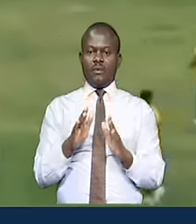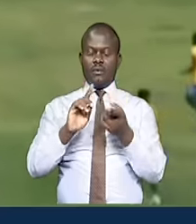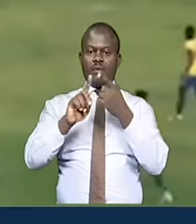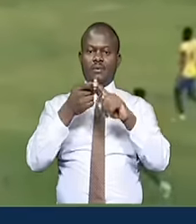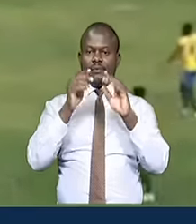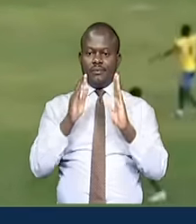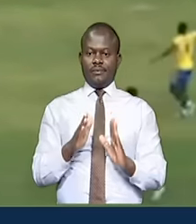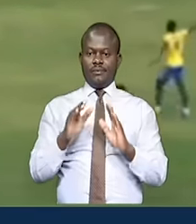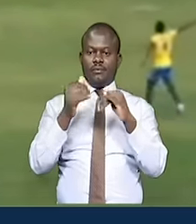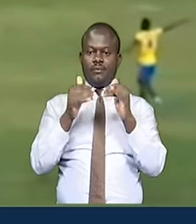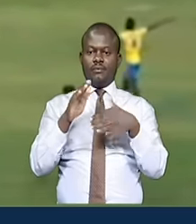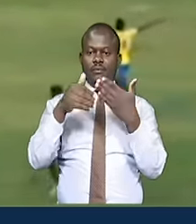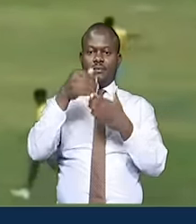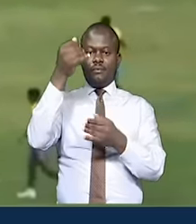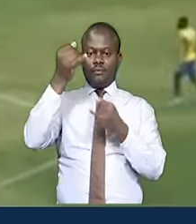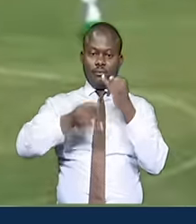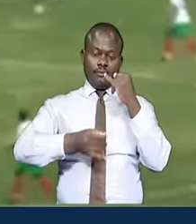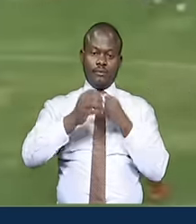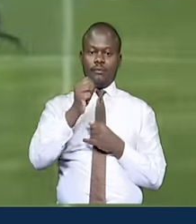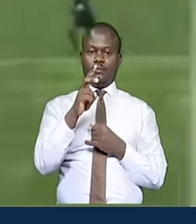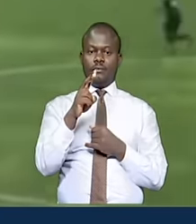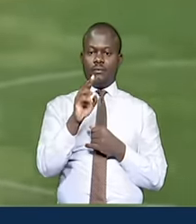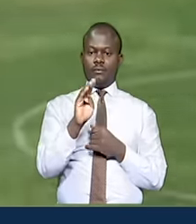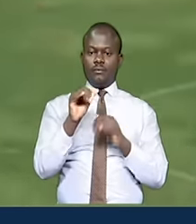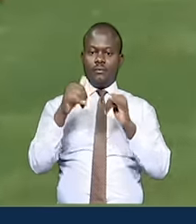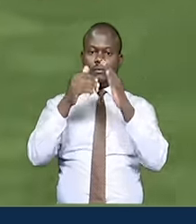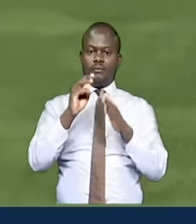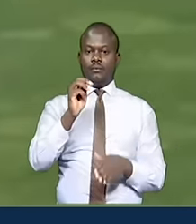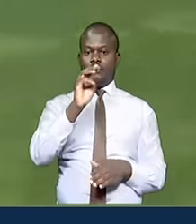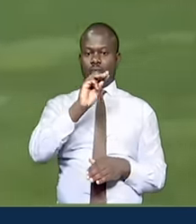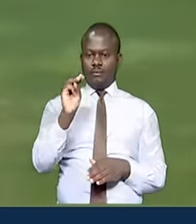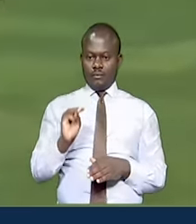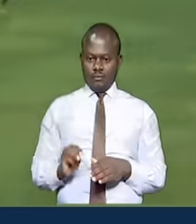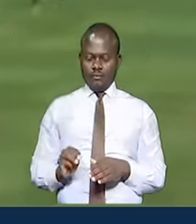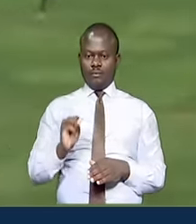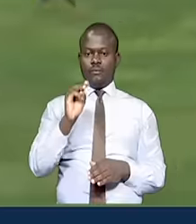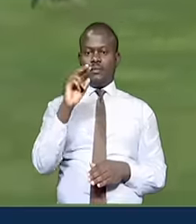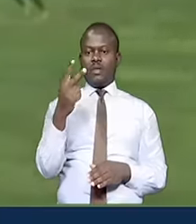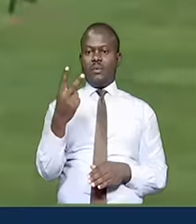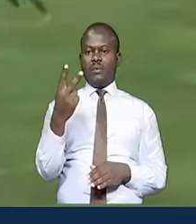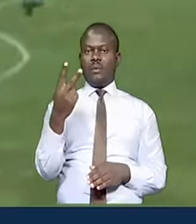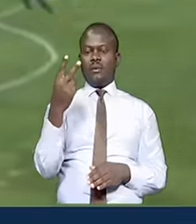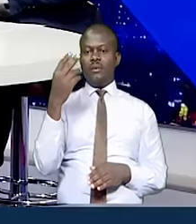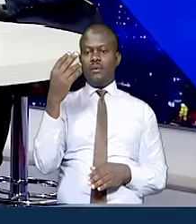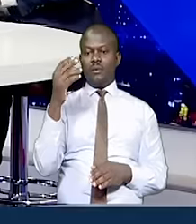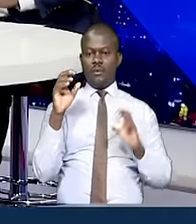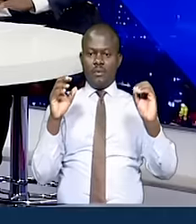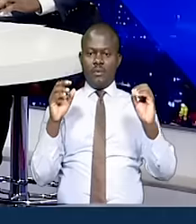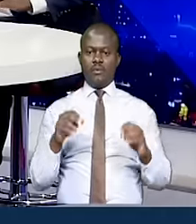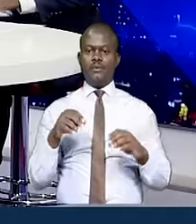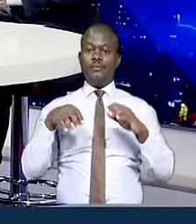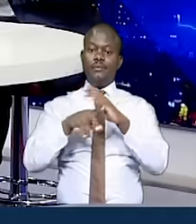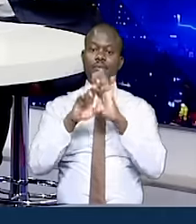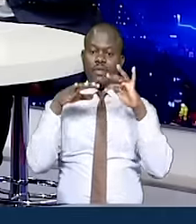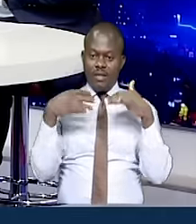gicuti umukino nyuma Amavubi atsinze Madagascar ibitego bibiri ku busa aho turibuze kumenya babitsinze